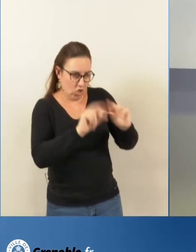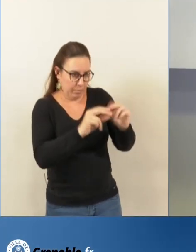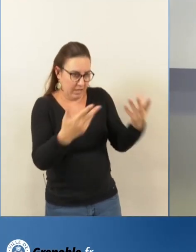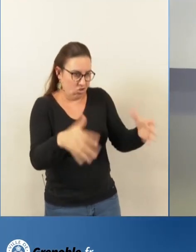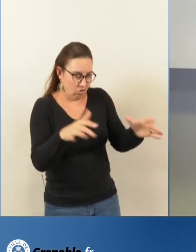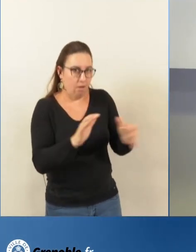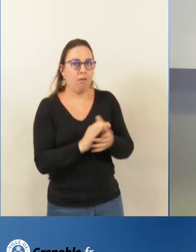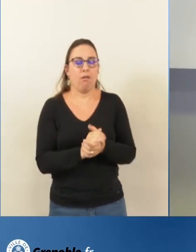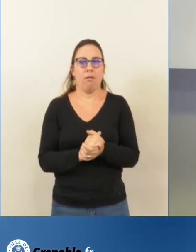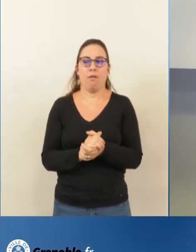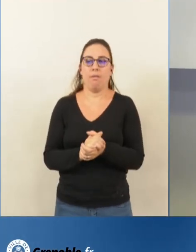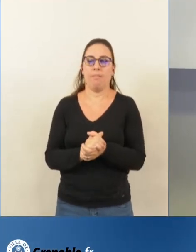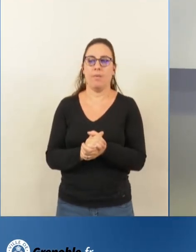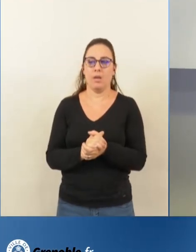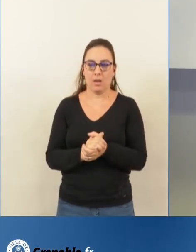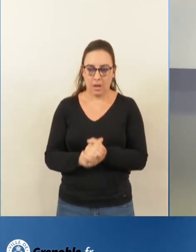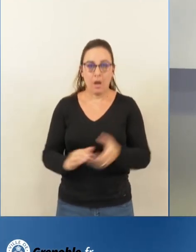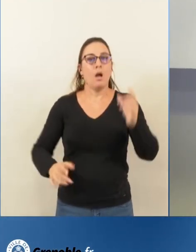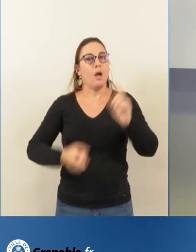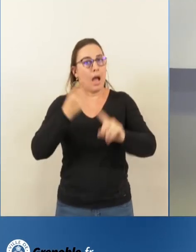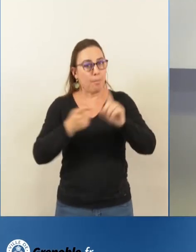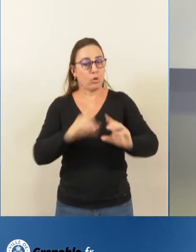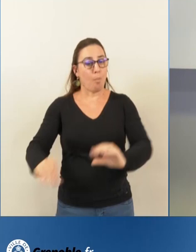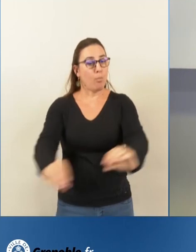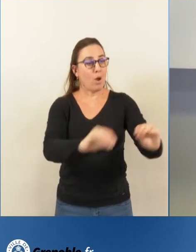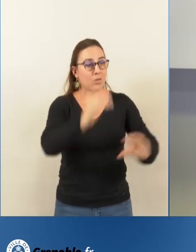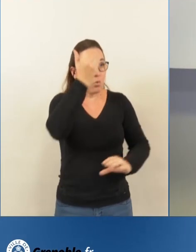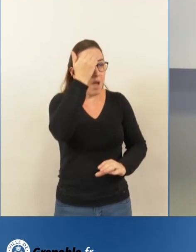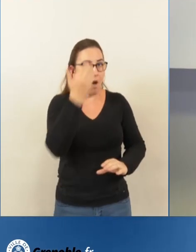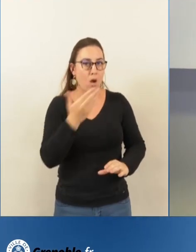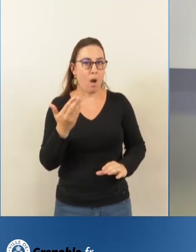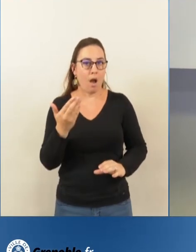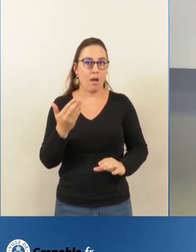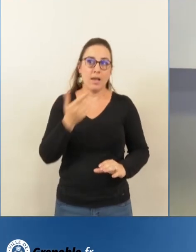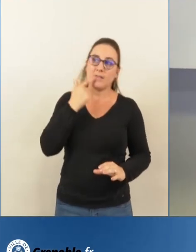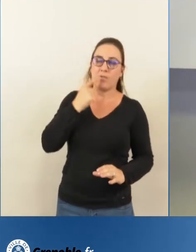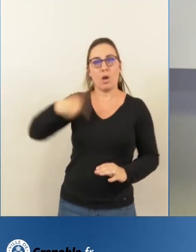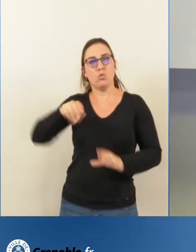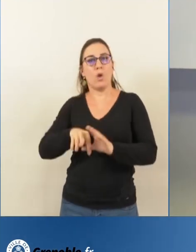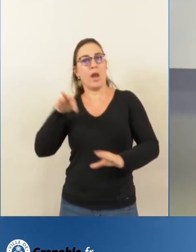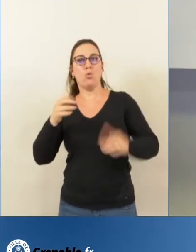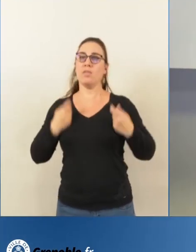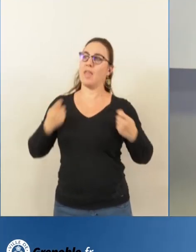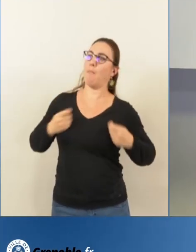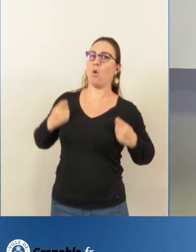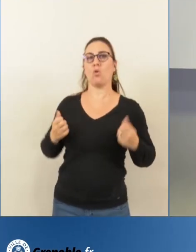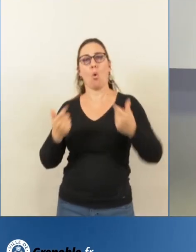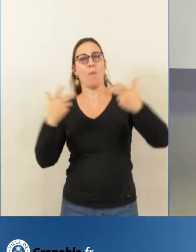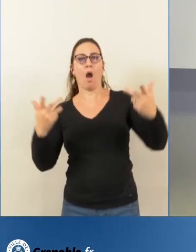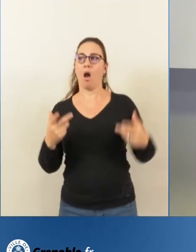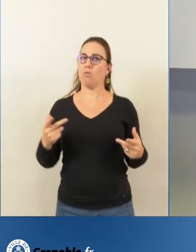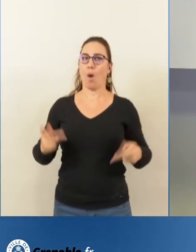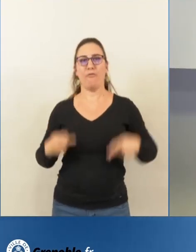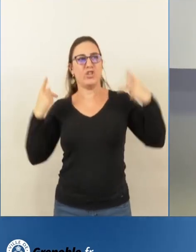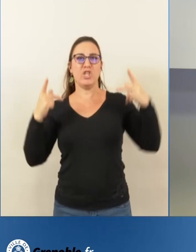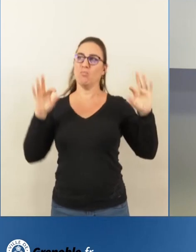à savoir que ce qui est important pour la population c'est de savoir en fait quel est le train de vie des élus et sur ce train de vie des élus je